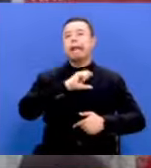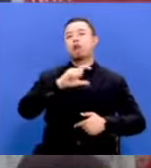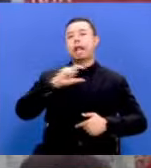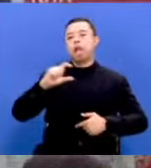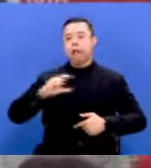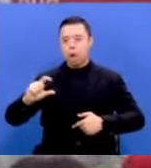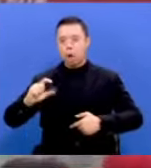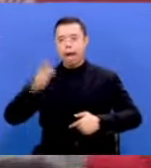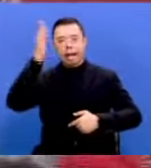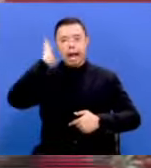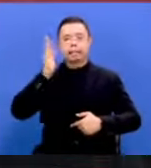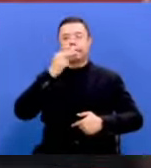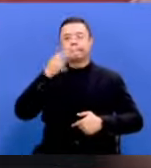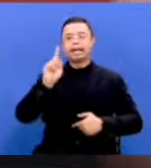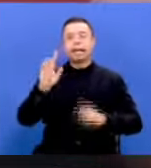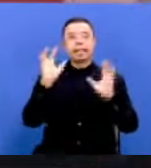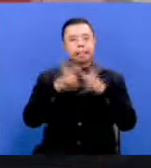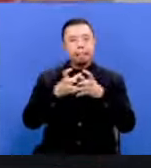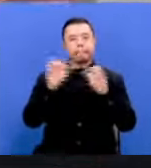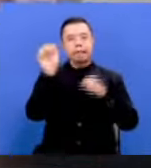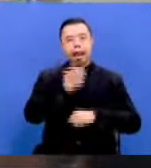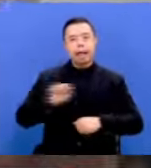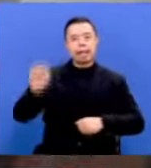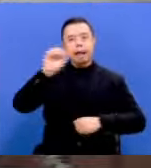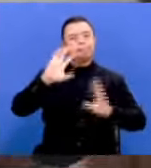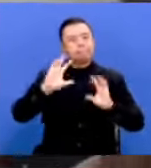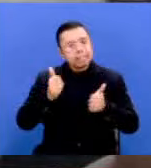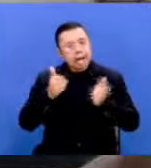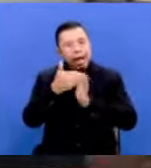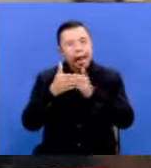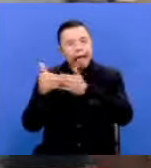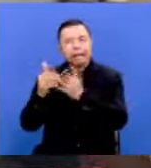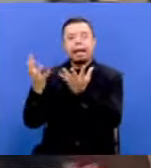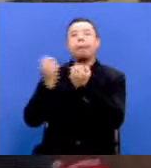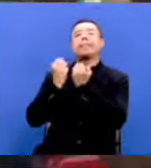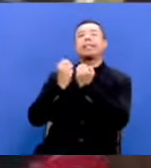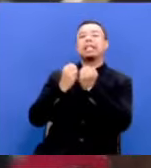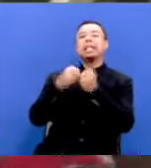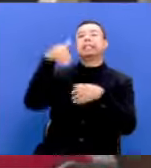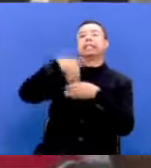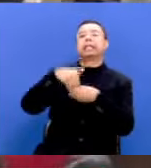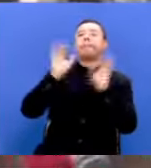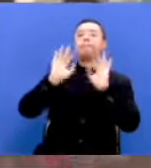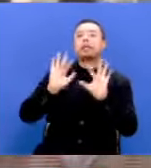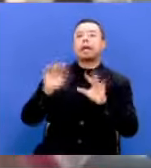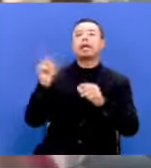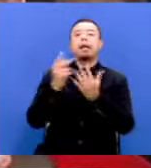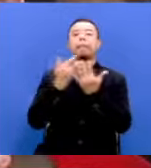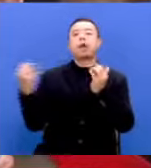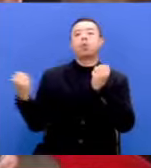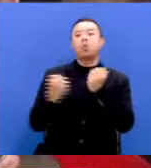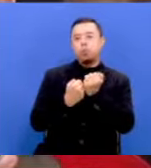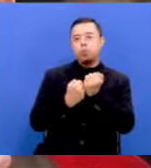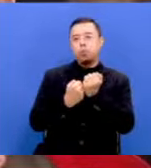gjar optimis tim pemenangan di salah tiga mampu menjalankan strategi dengan baik untuk meraih suara maksimal di tingkat akar rumput